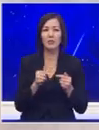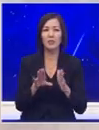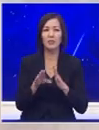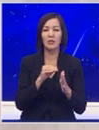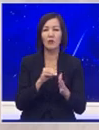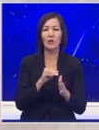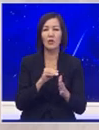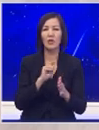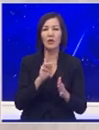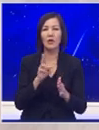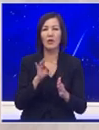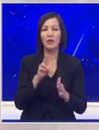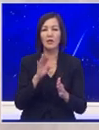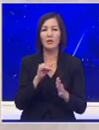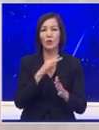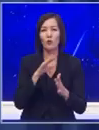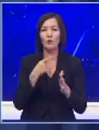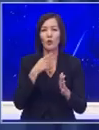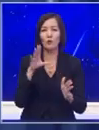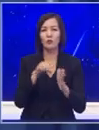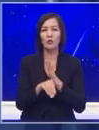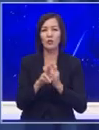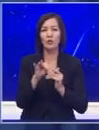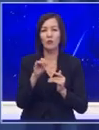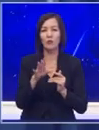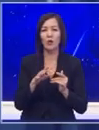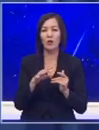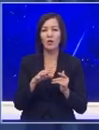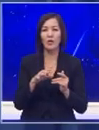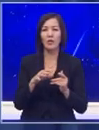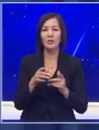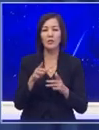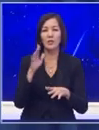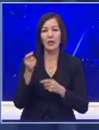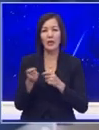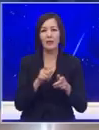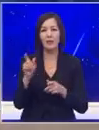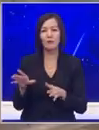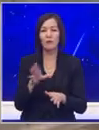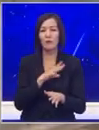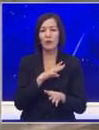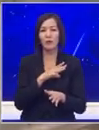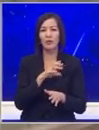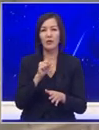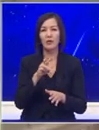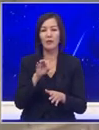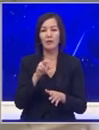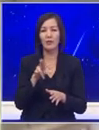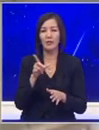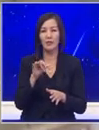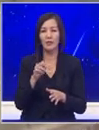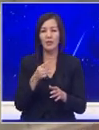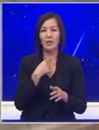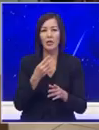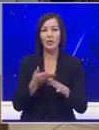Ғали Асқар Сарыбаев озық шықты. Ол сайлауға дейін Кербұлақ ауданы әкімі лауазымында болғаны мәлім. Мұнымен қоса Амангелді Төлемісов ең көп